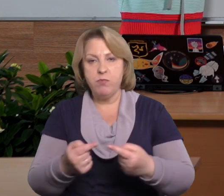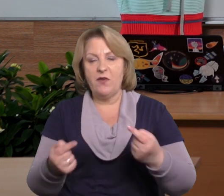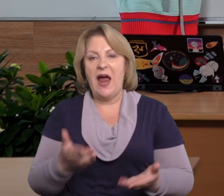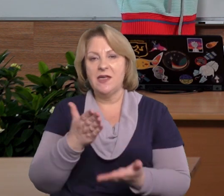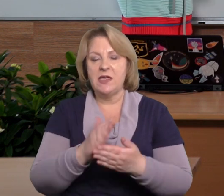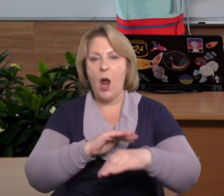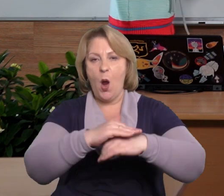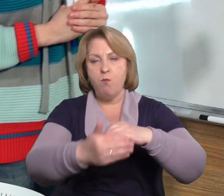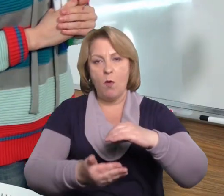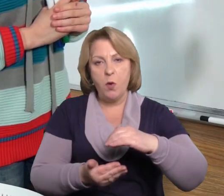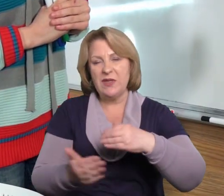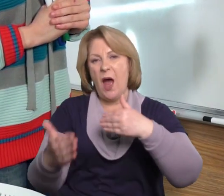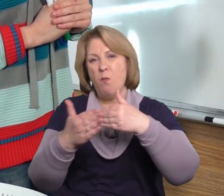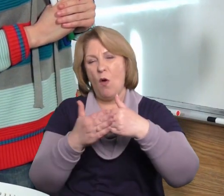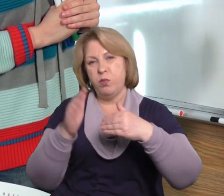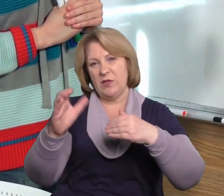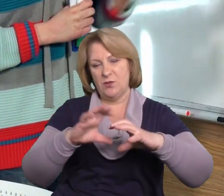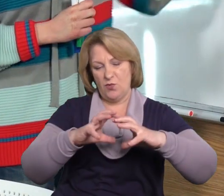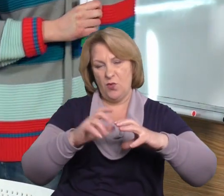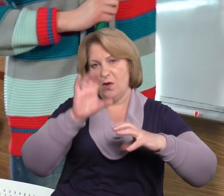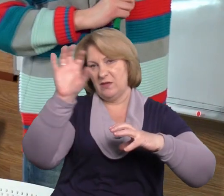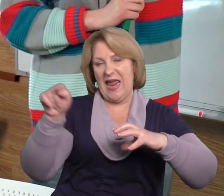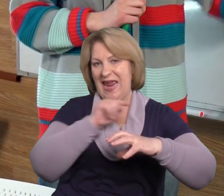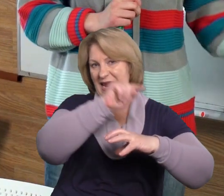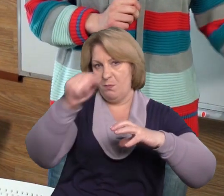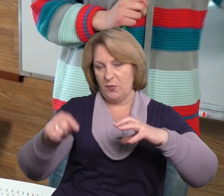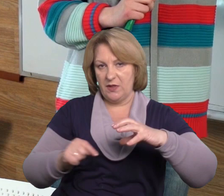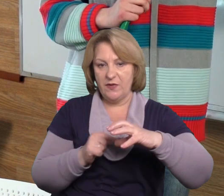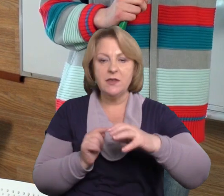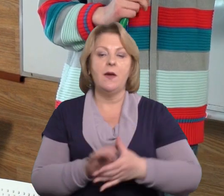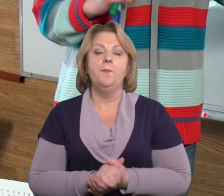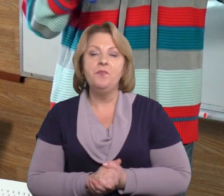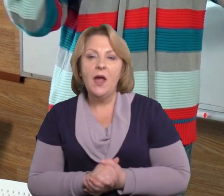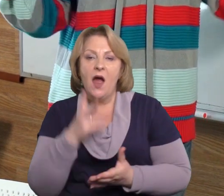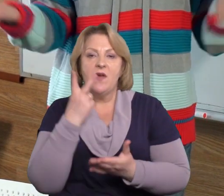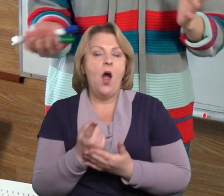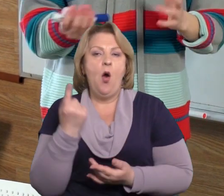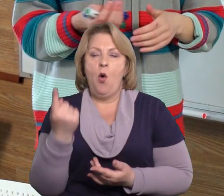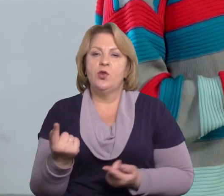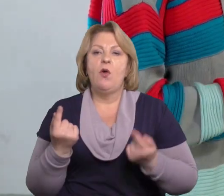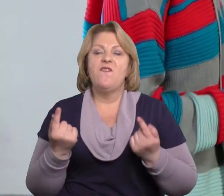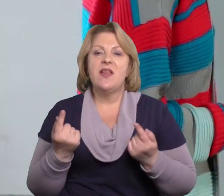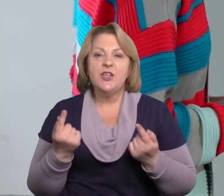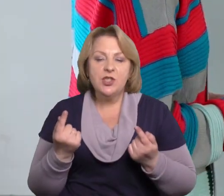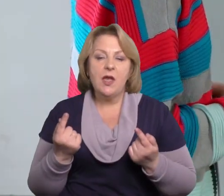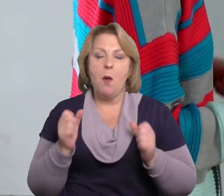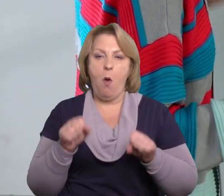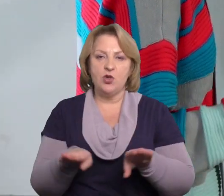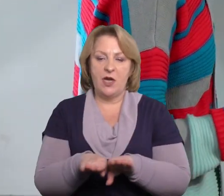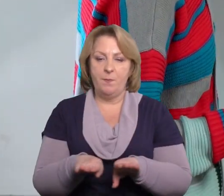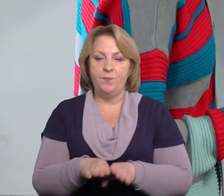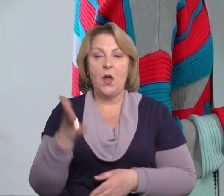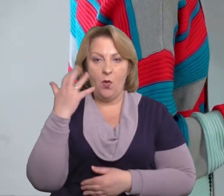на поверхні або поблизу неї. Так як вони виражають одну і ту саму величину, ми можемо їх прирівняти.